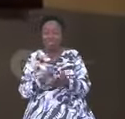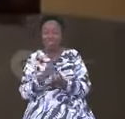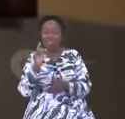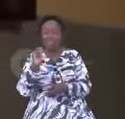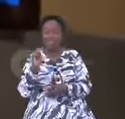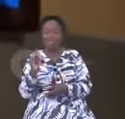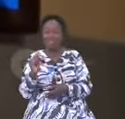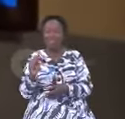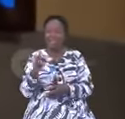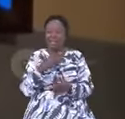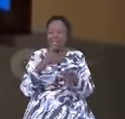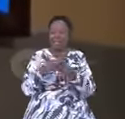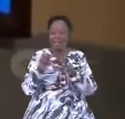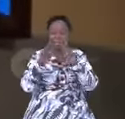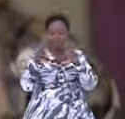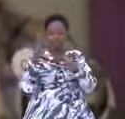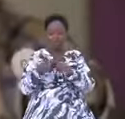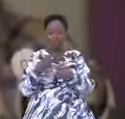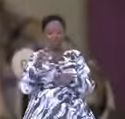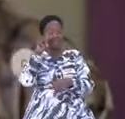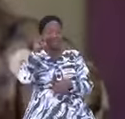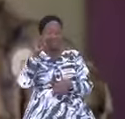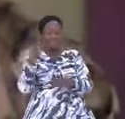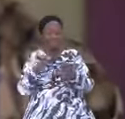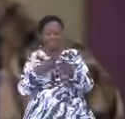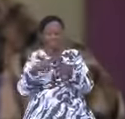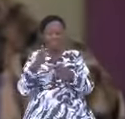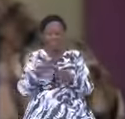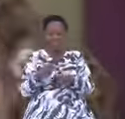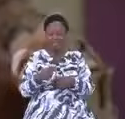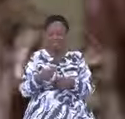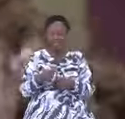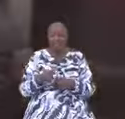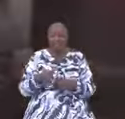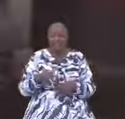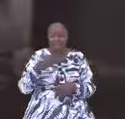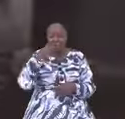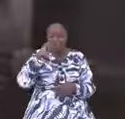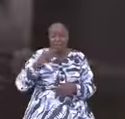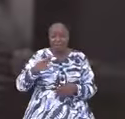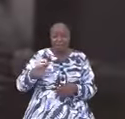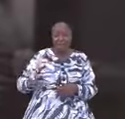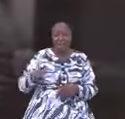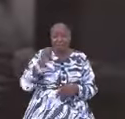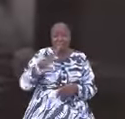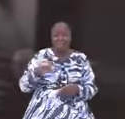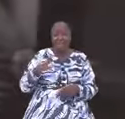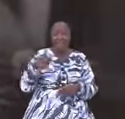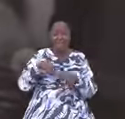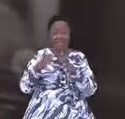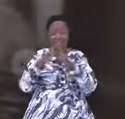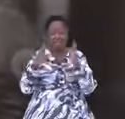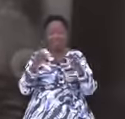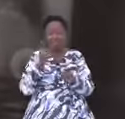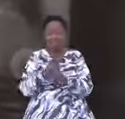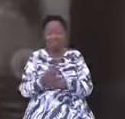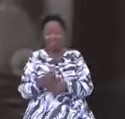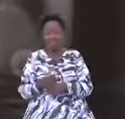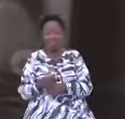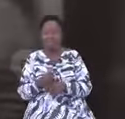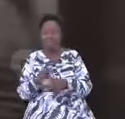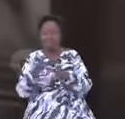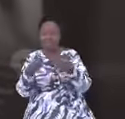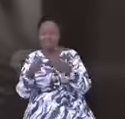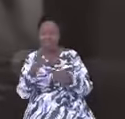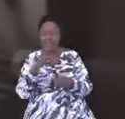ma fille a demandé à ma soeur depuis de 52 se leurrer elle a commencé à prier de lever